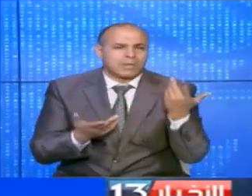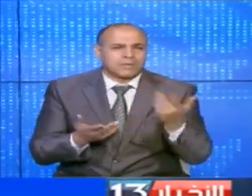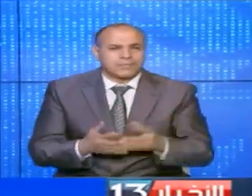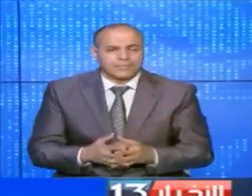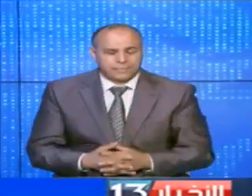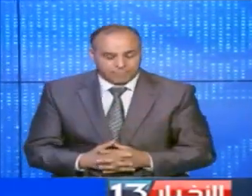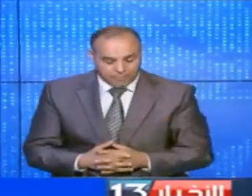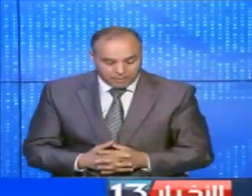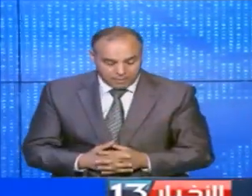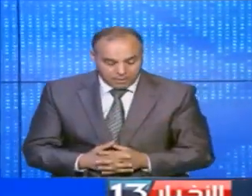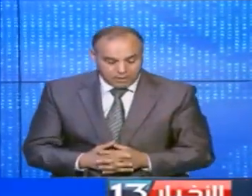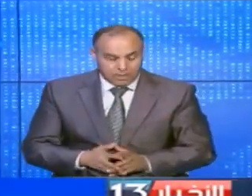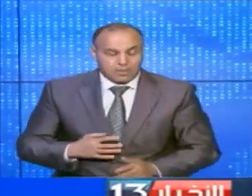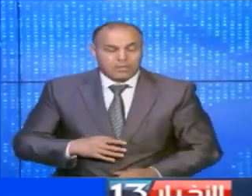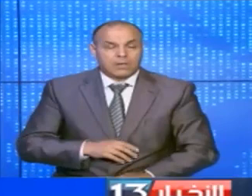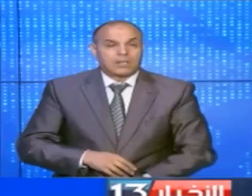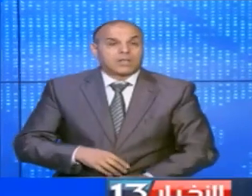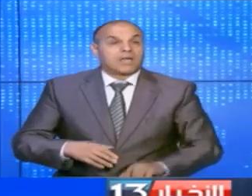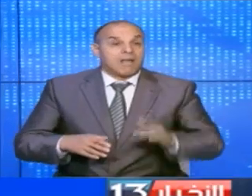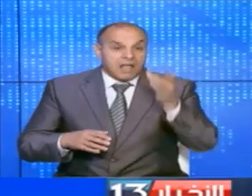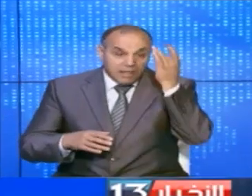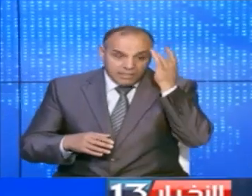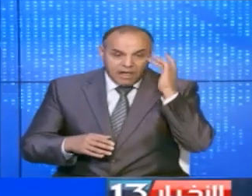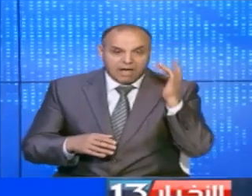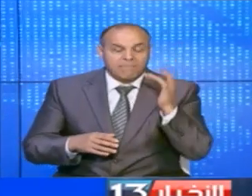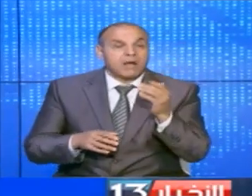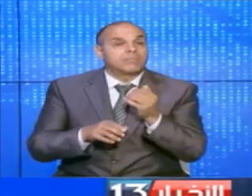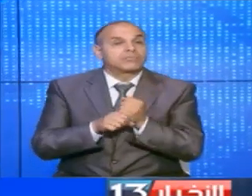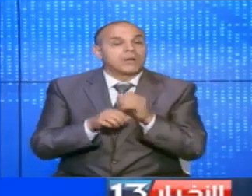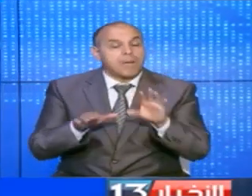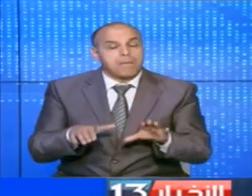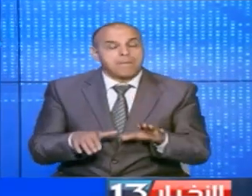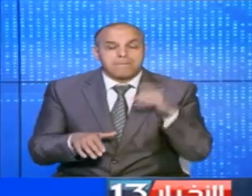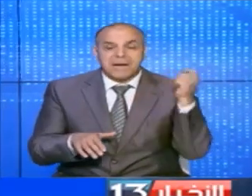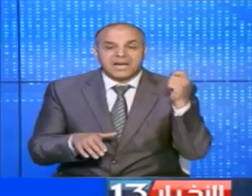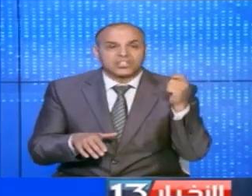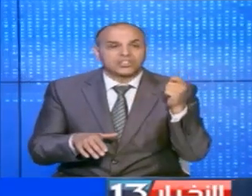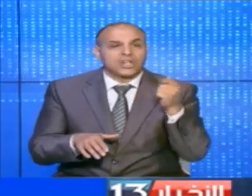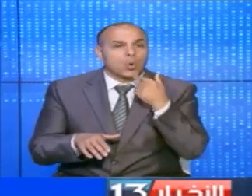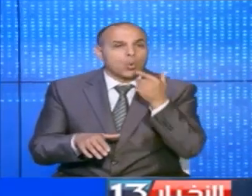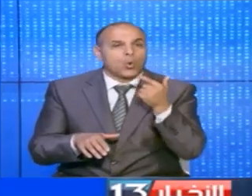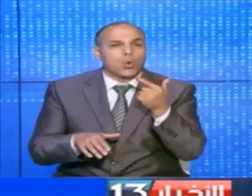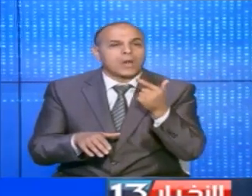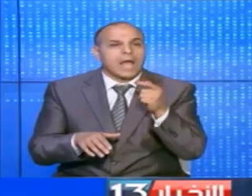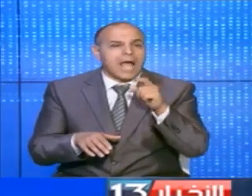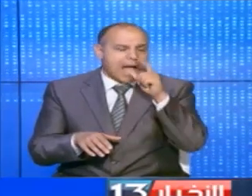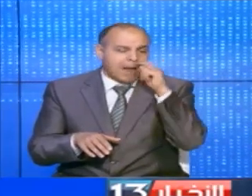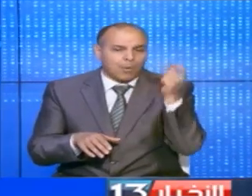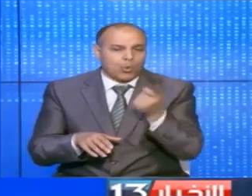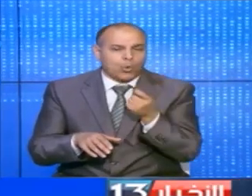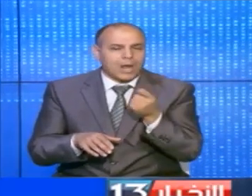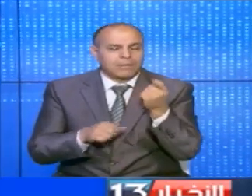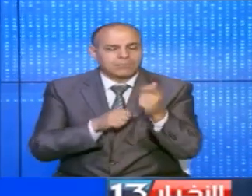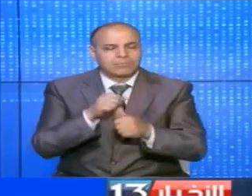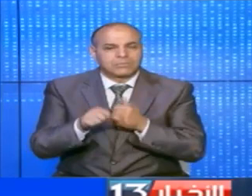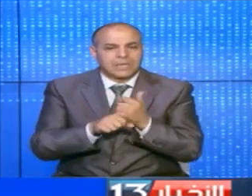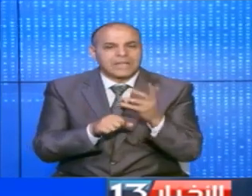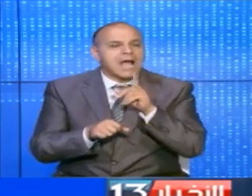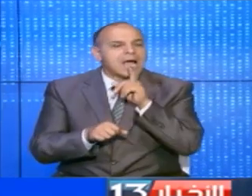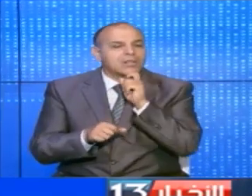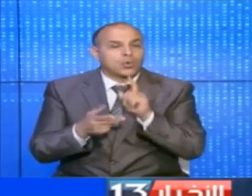ضمن جديد الساحه الثقافيه احت في مهرجان وكتابه للروايه العربيه في دورته الخامسه بقطر